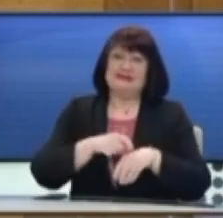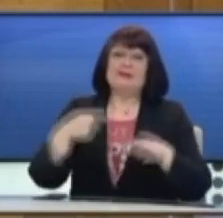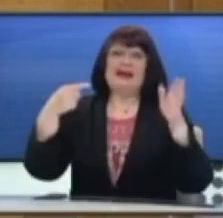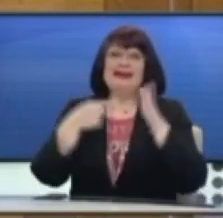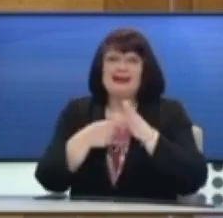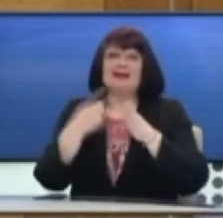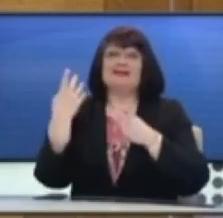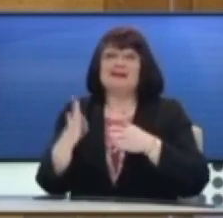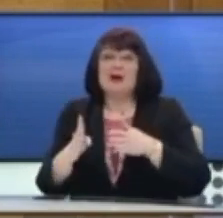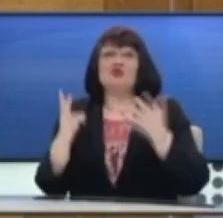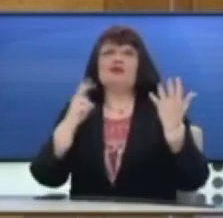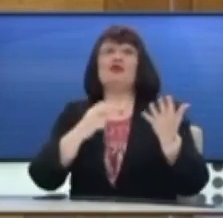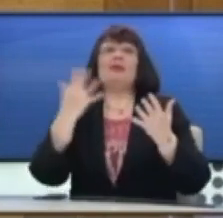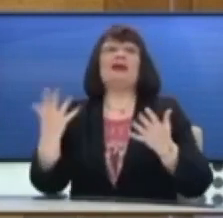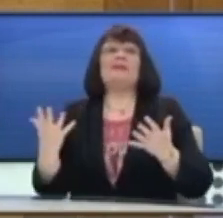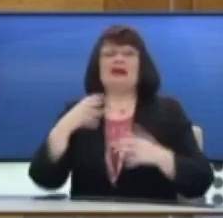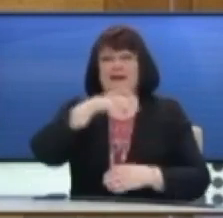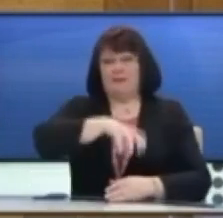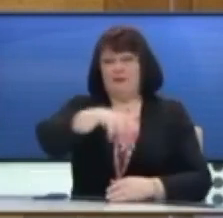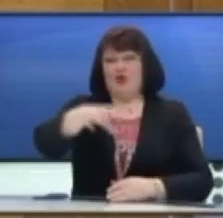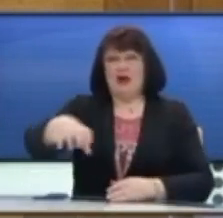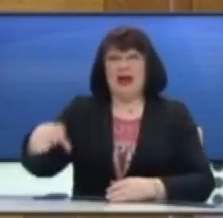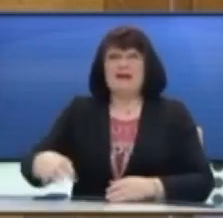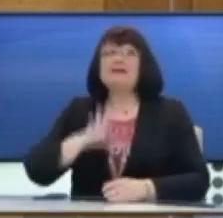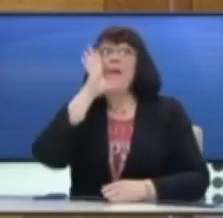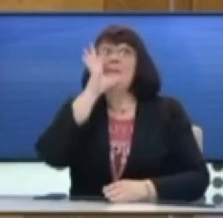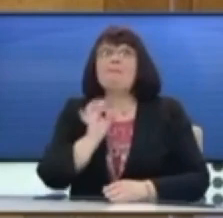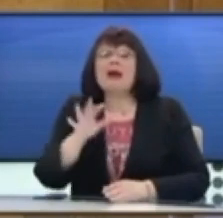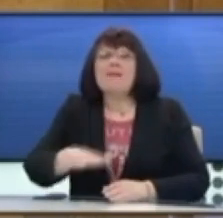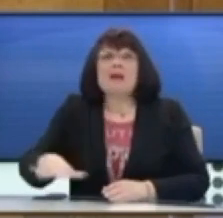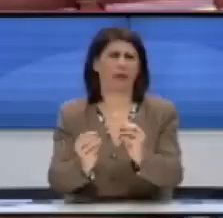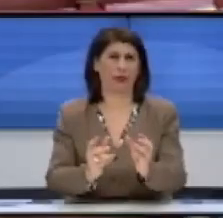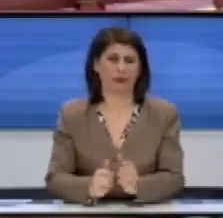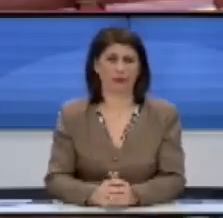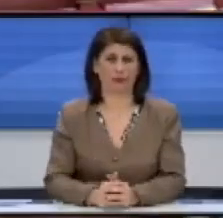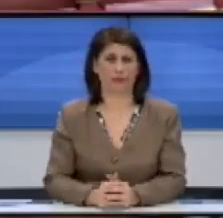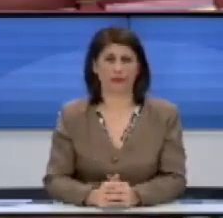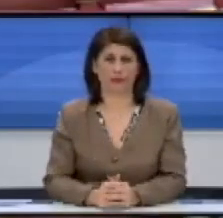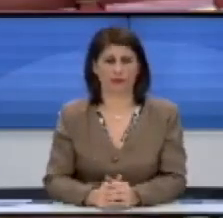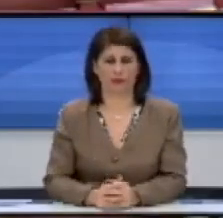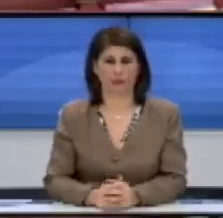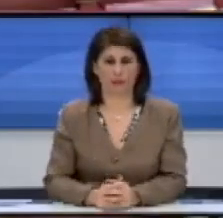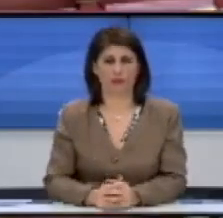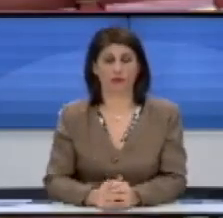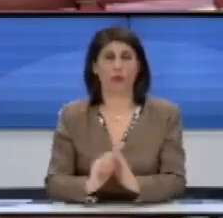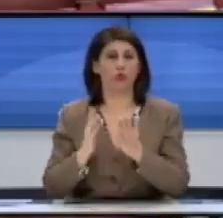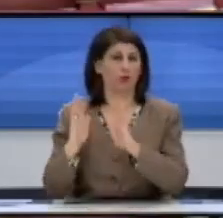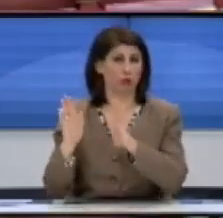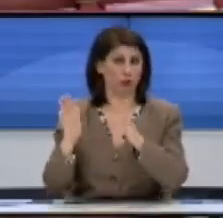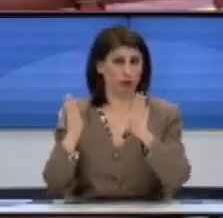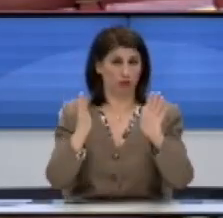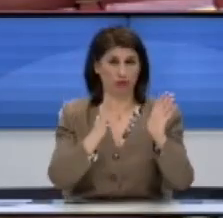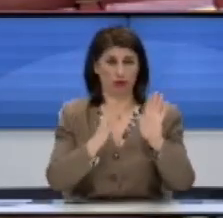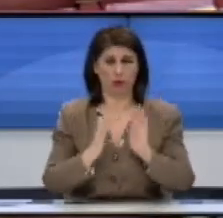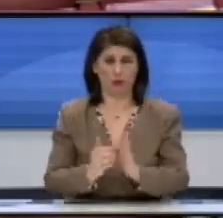συναφών υποθέσεων και διενεργεί ήδη σχετικούς ελέγχους. Ο πρόεδρος της ανεξάρτητης αρχής καταλήγει ότι